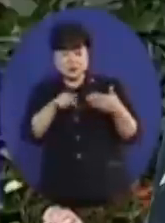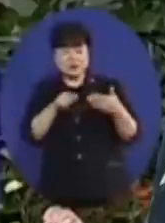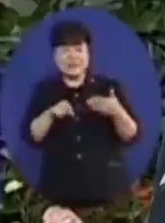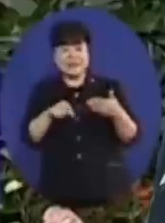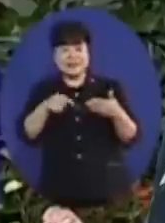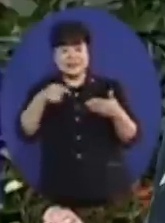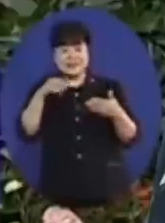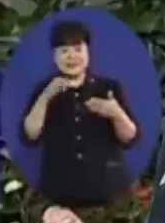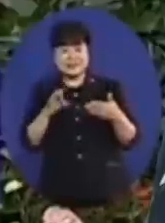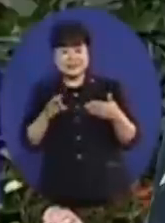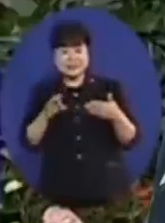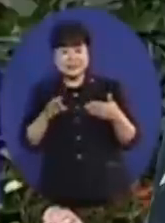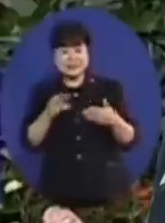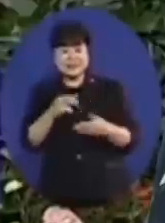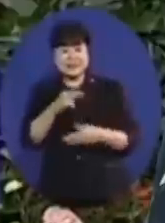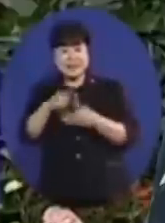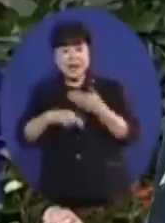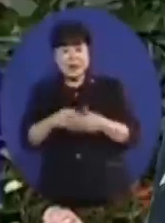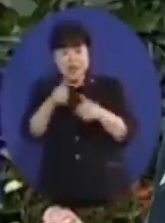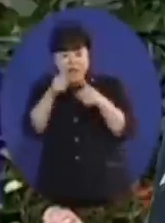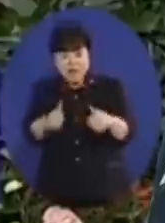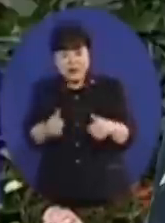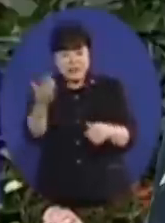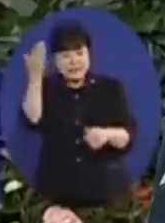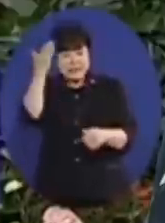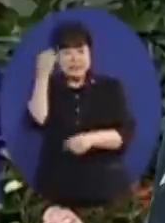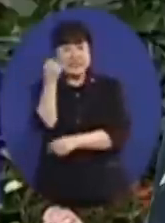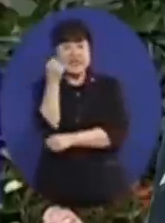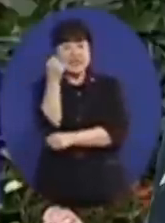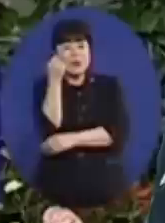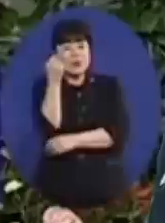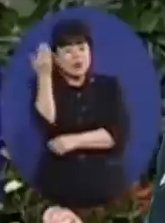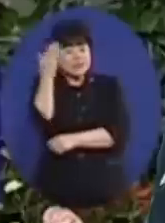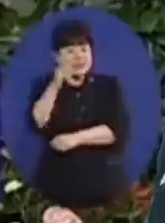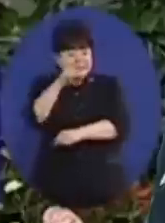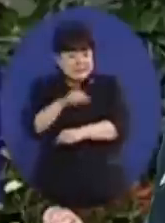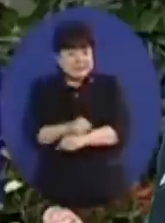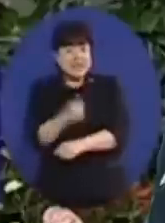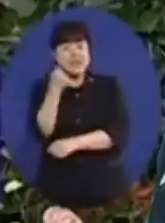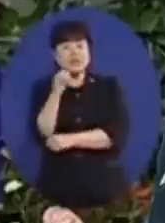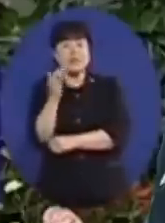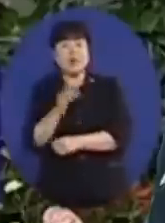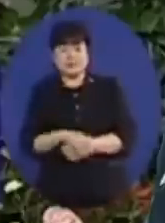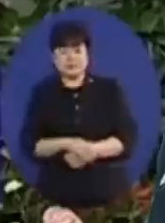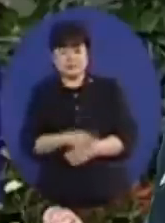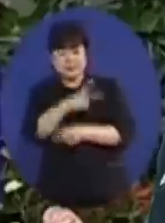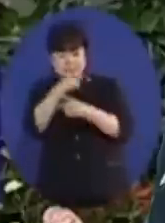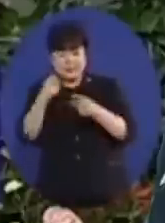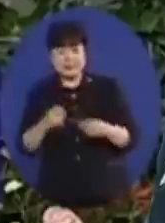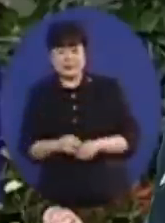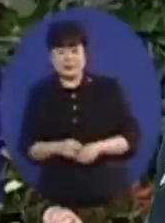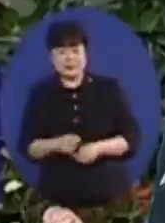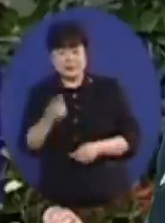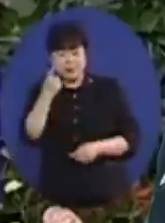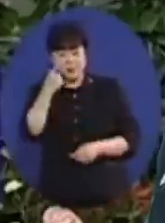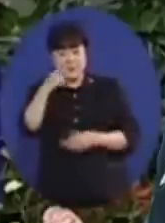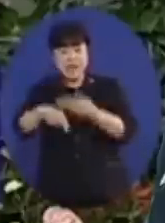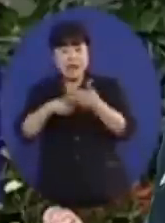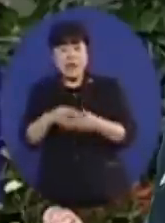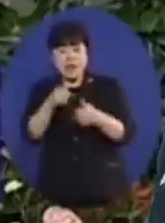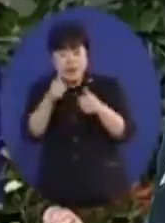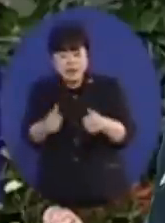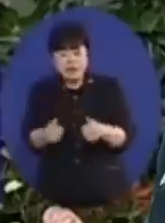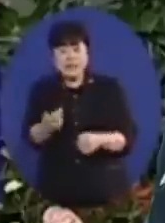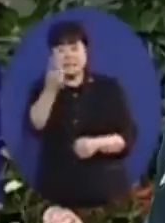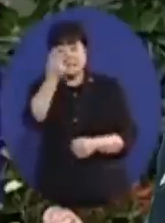보면 야훼를 병행하는 것이 지식의 근본이고 야훼를 경영하는 것이 지혜의 근본이라 잠언서 14장 27절에 야훼를